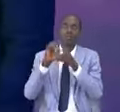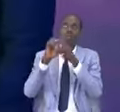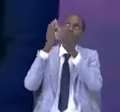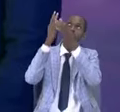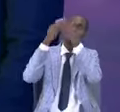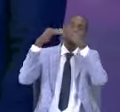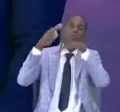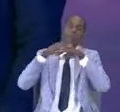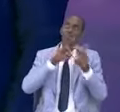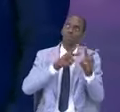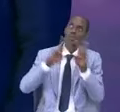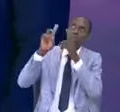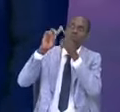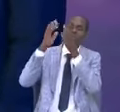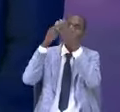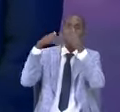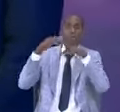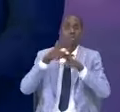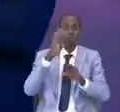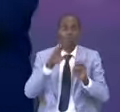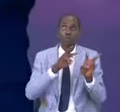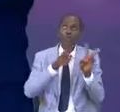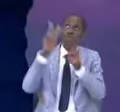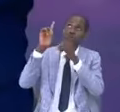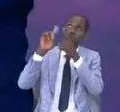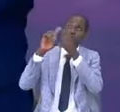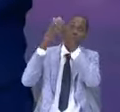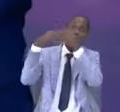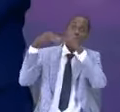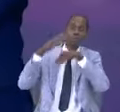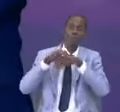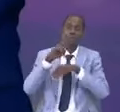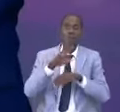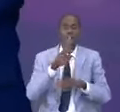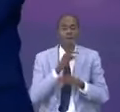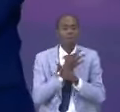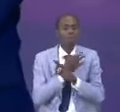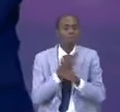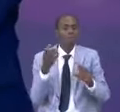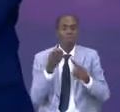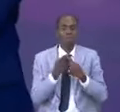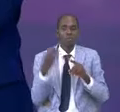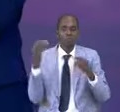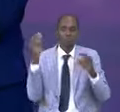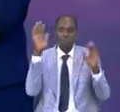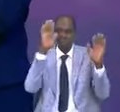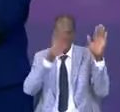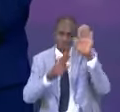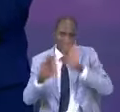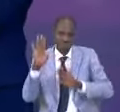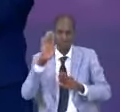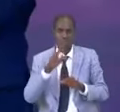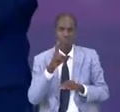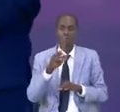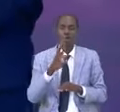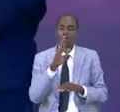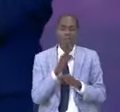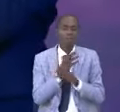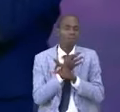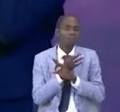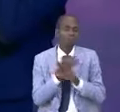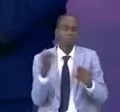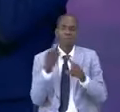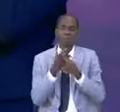le ciel vous allez libérer des soucis vous savez quand vous regardez vers le ciel vous êtes libéré des soucis